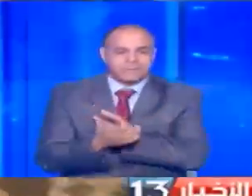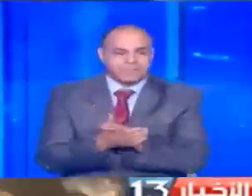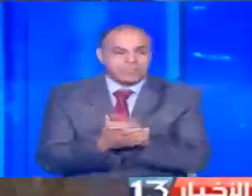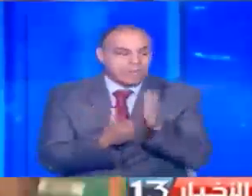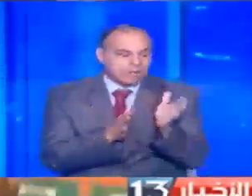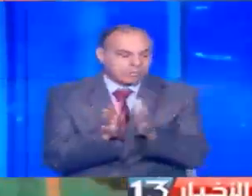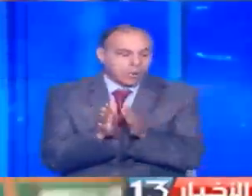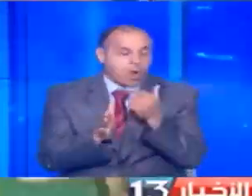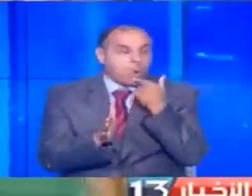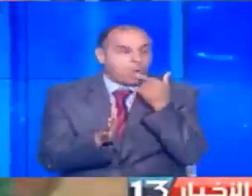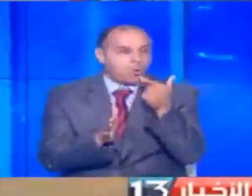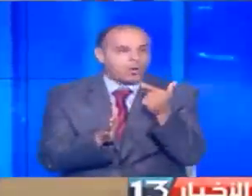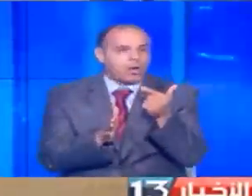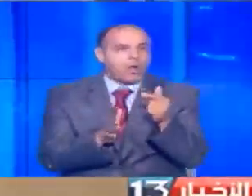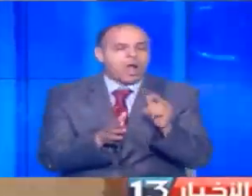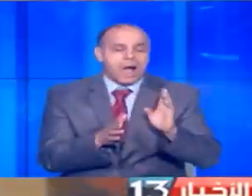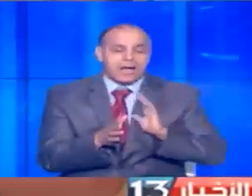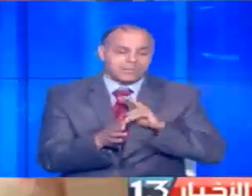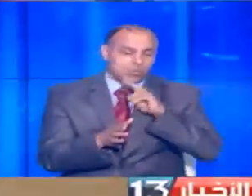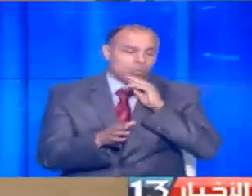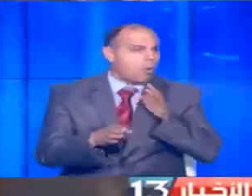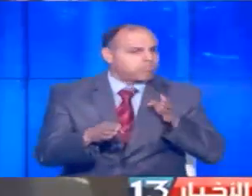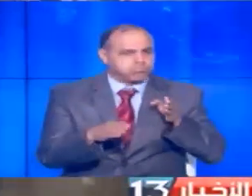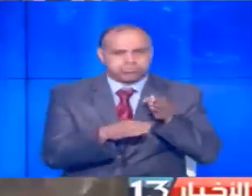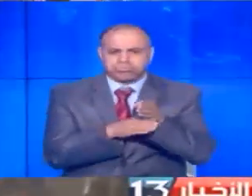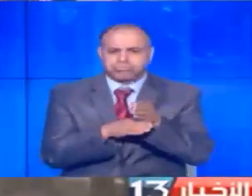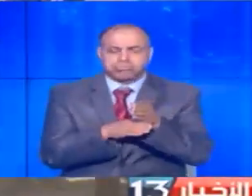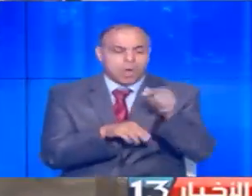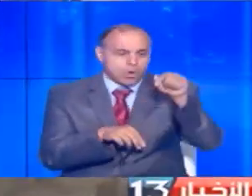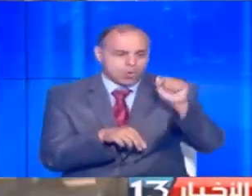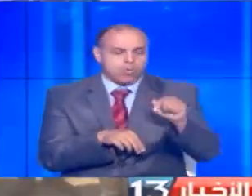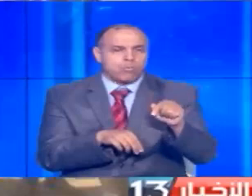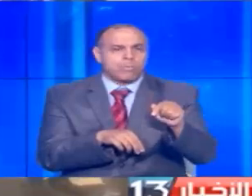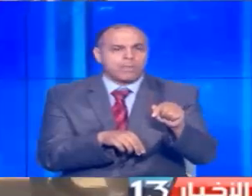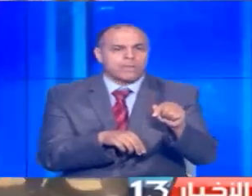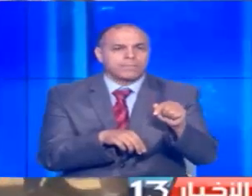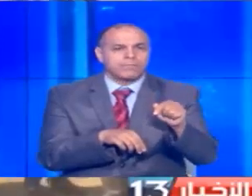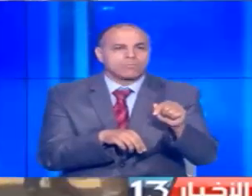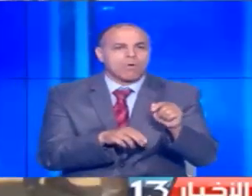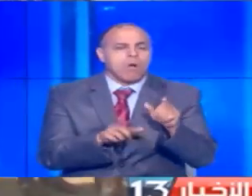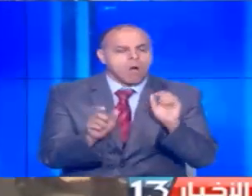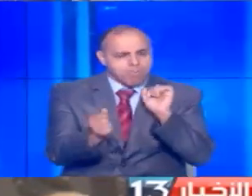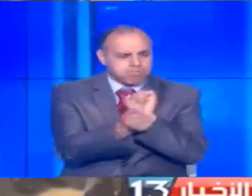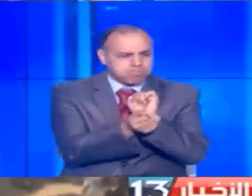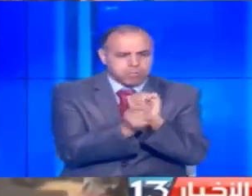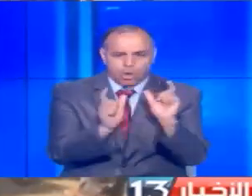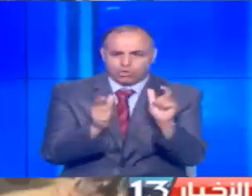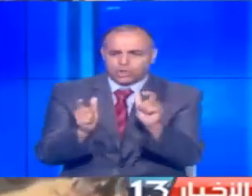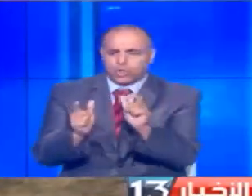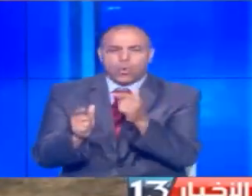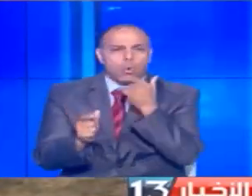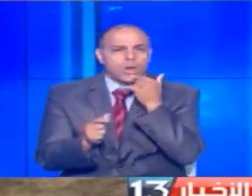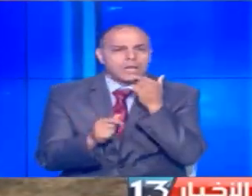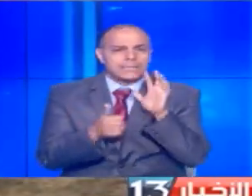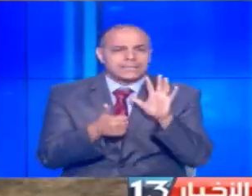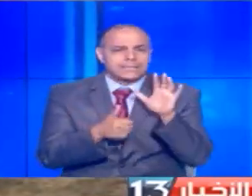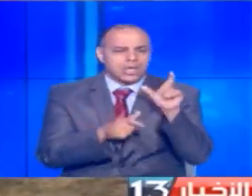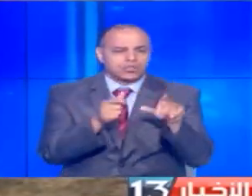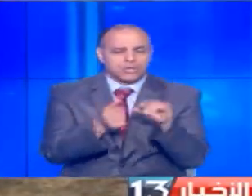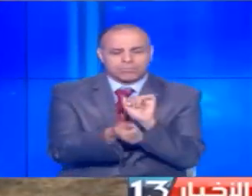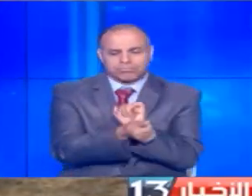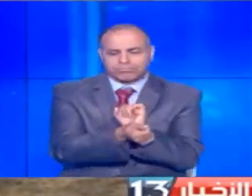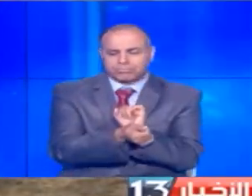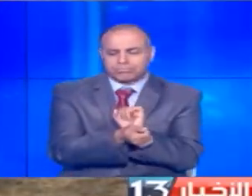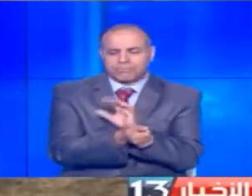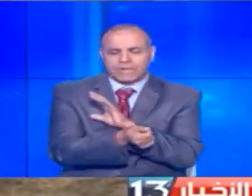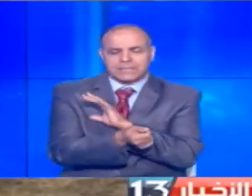جهة أخرى، شن جيش الاحتلال الإسرائيلي اليوم حملة اعتقالات طالت 6 فلسطينيين